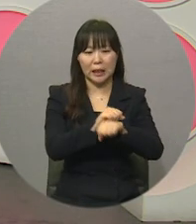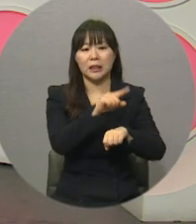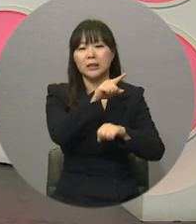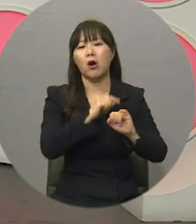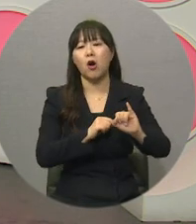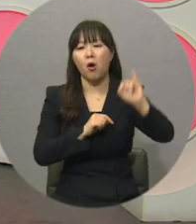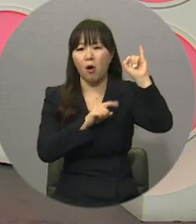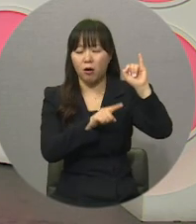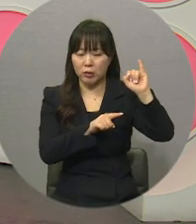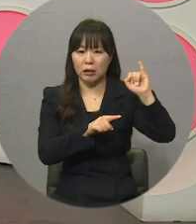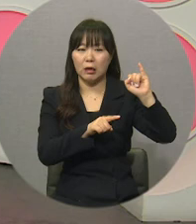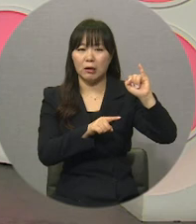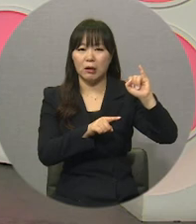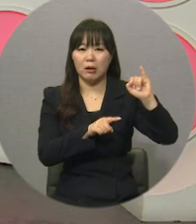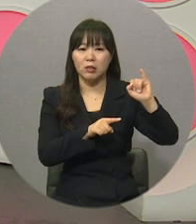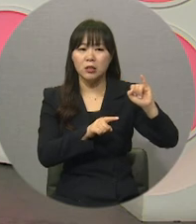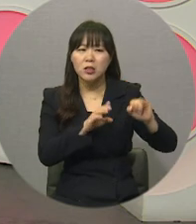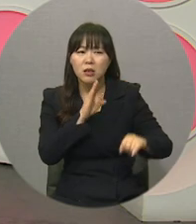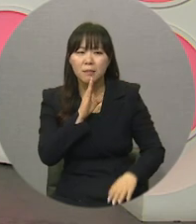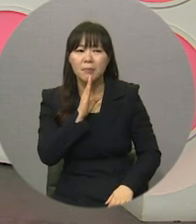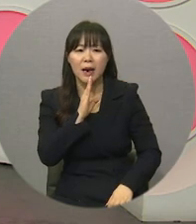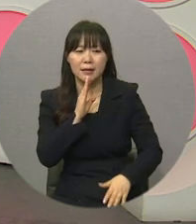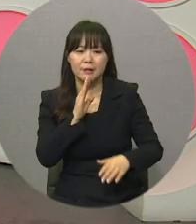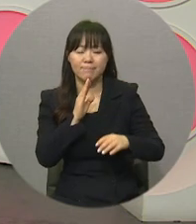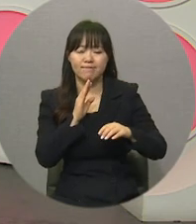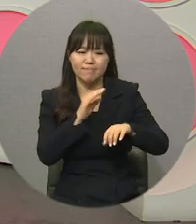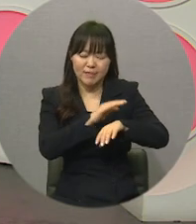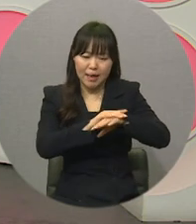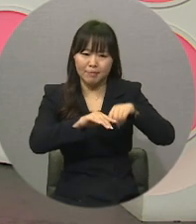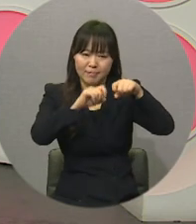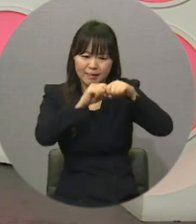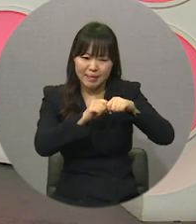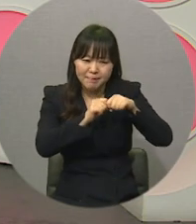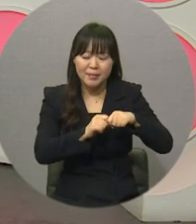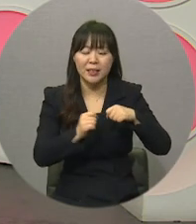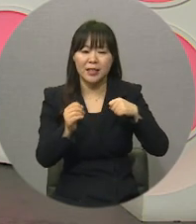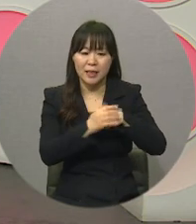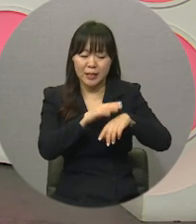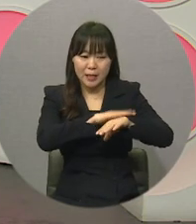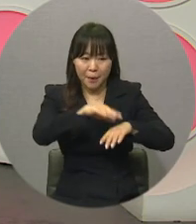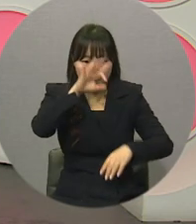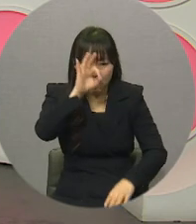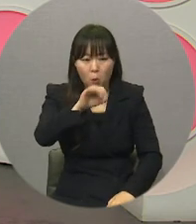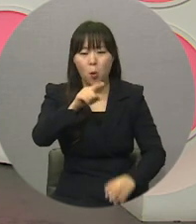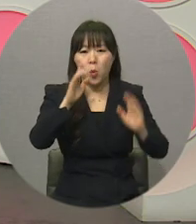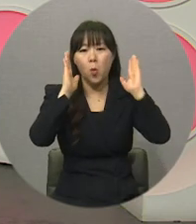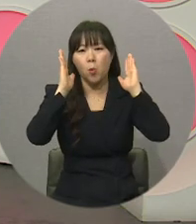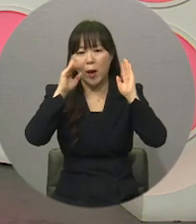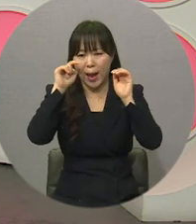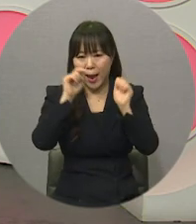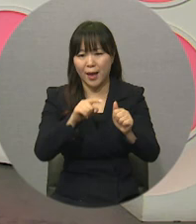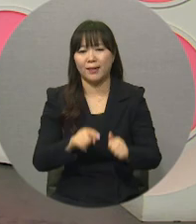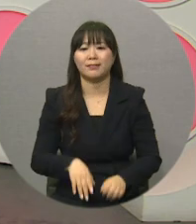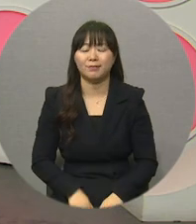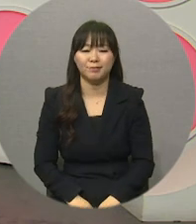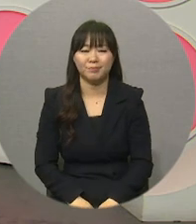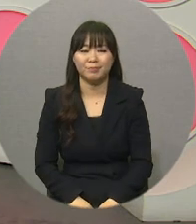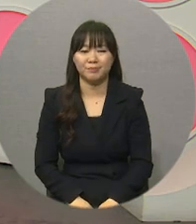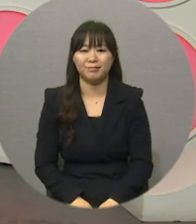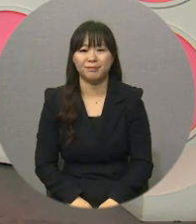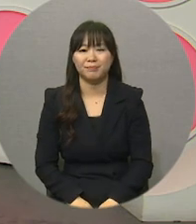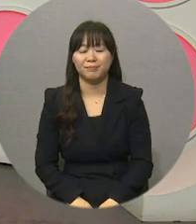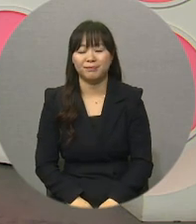네 언니가 허튼 말을 적었을 리가 없으니 잘 살펴보고 그걸로 공부를 하라. 이렇게